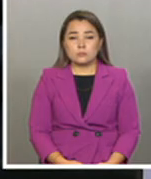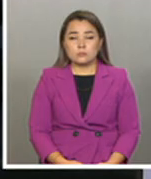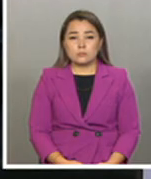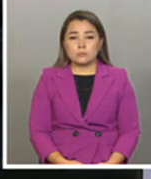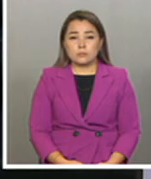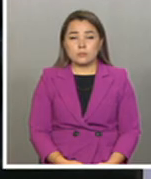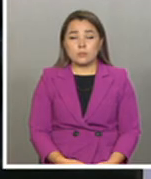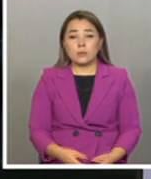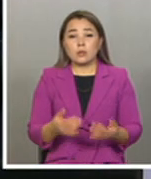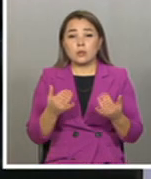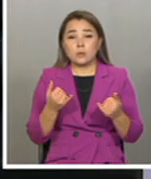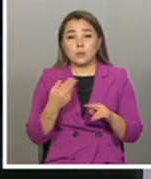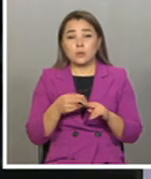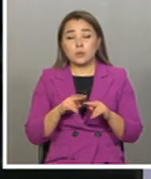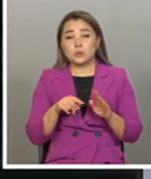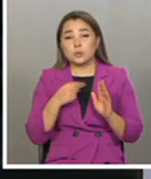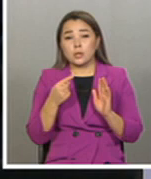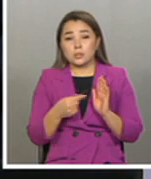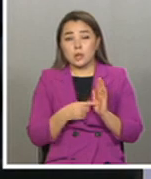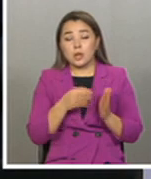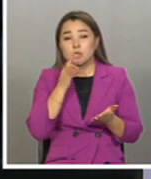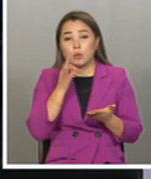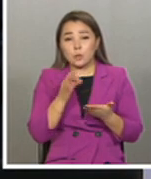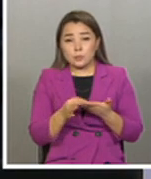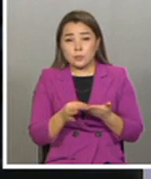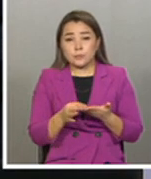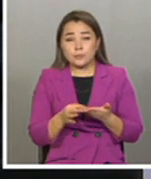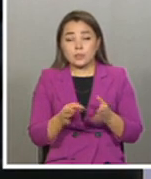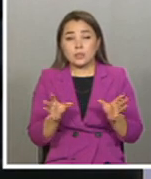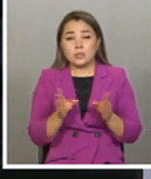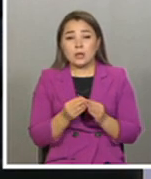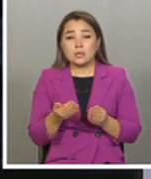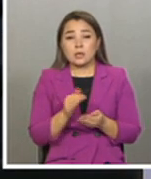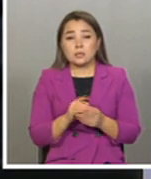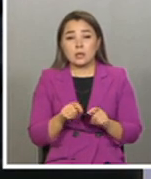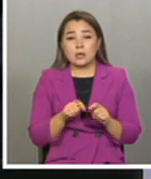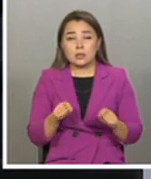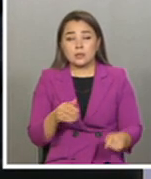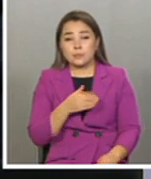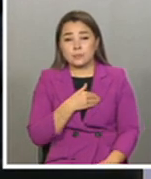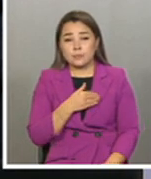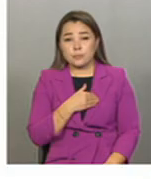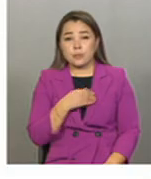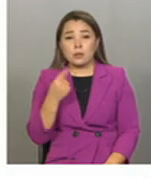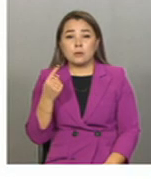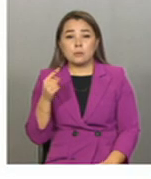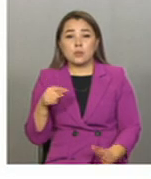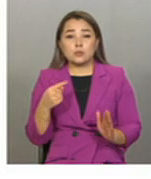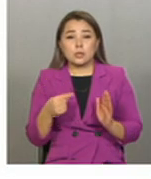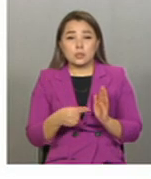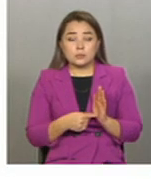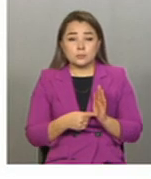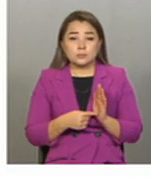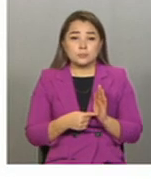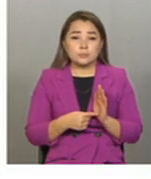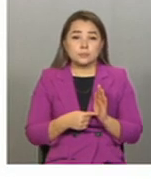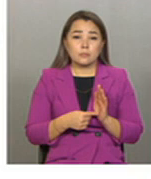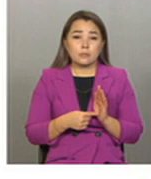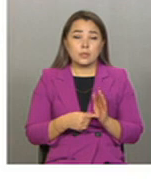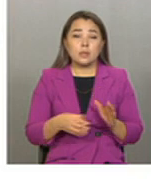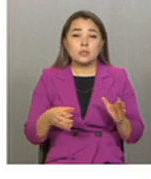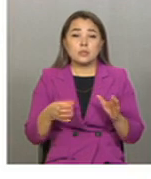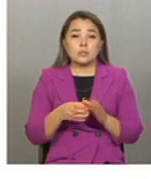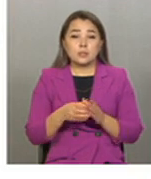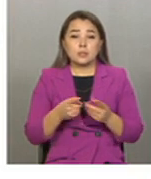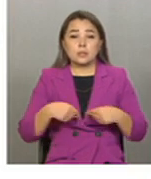Енді осы сұрақтың жауабымен танысып көрейік. Бірінші сұрақ. Кеңестік